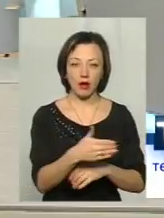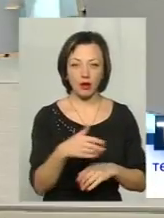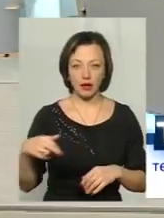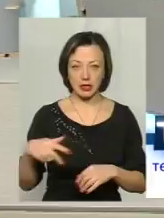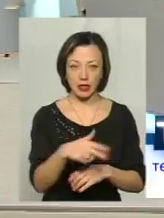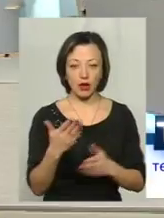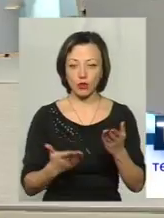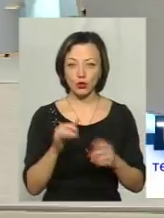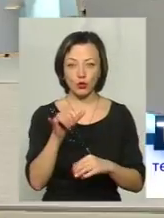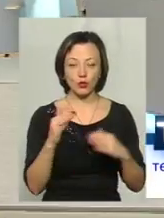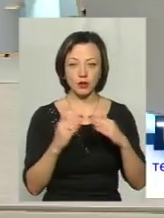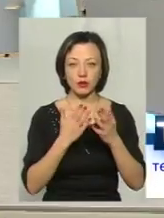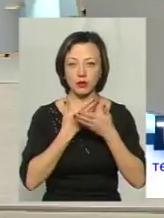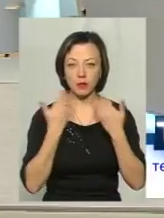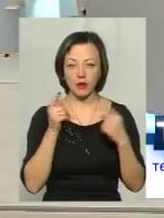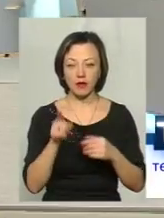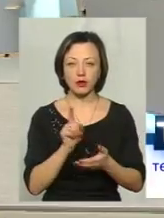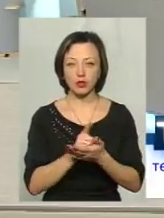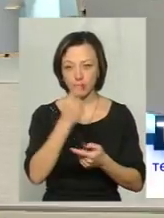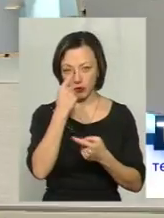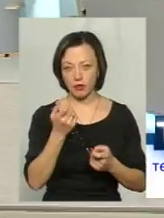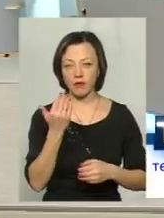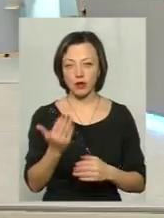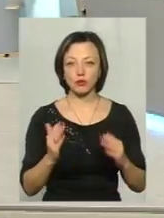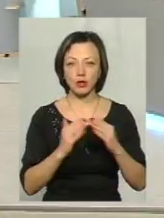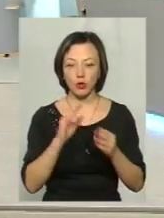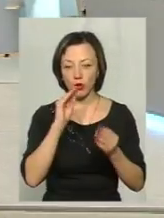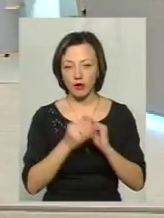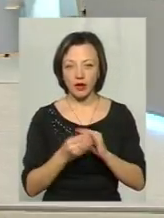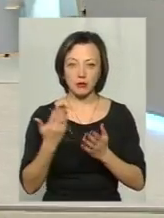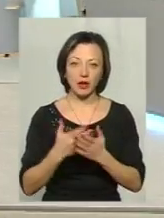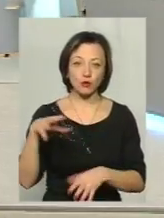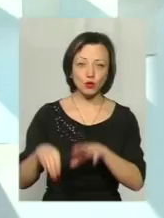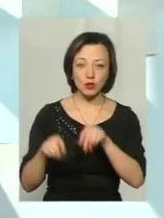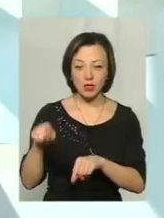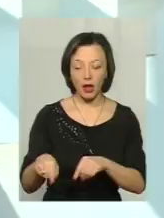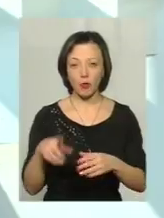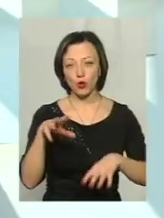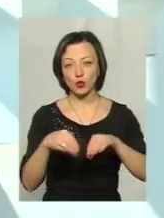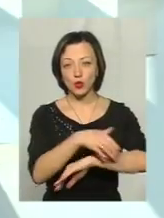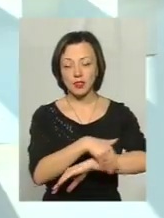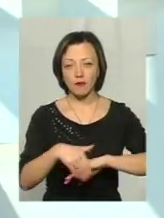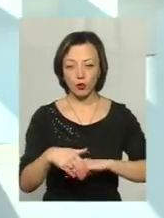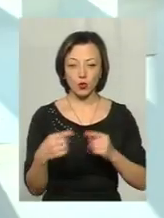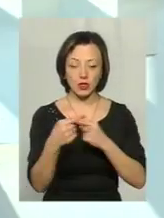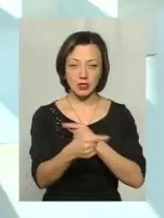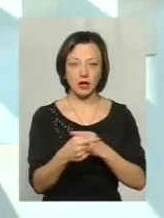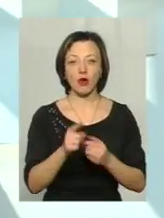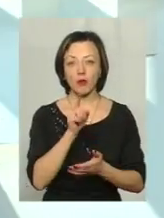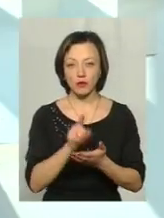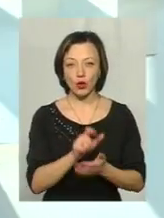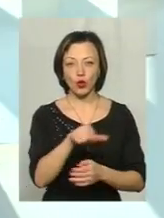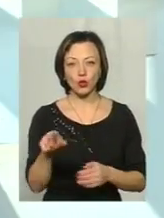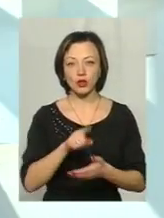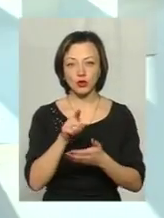Якщо немає в будинку, то вас повинні повідомити, що ваш будинок укривається в сусідньому чи на сусідній вулиці. І тоді обов'язково люди